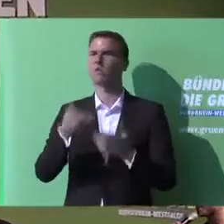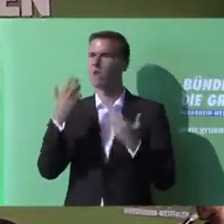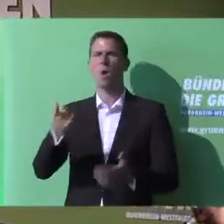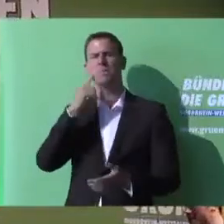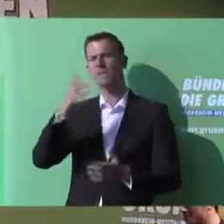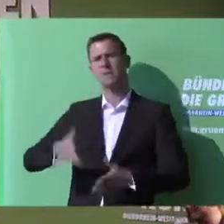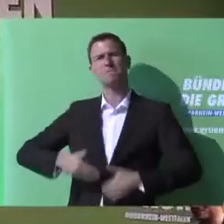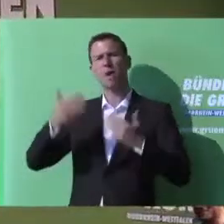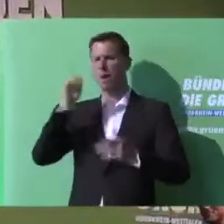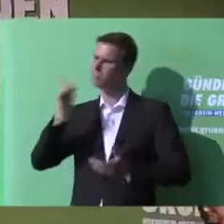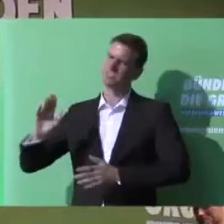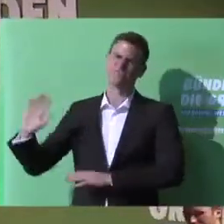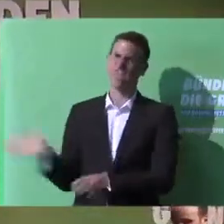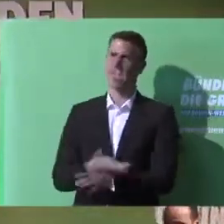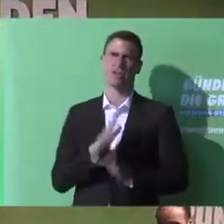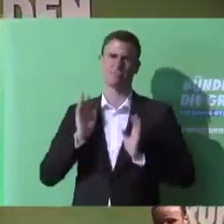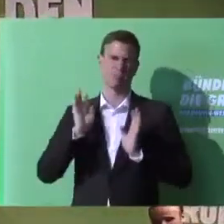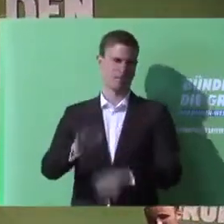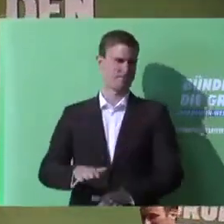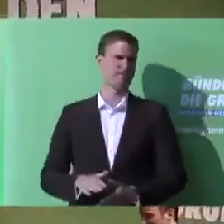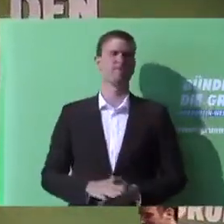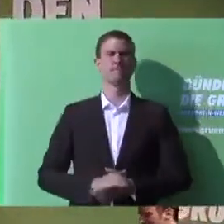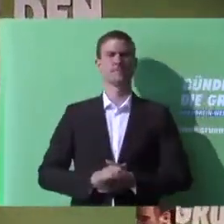weg. Weg damit.